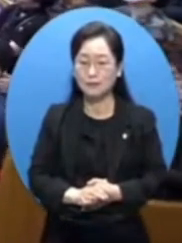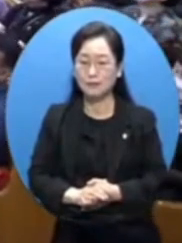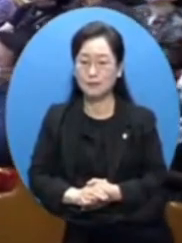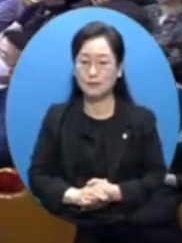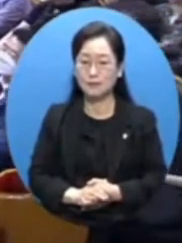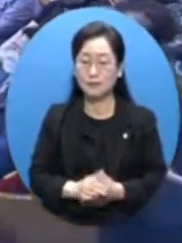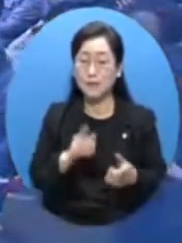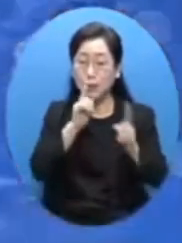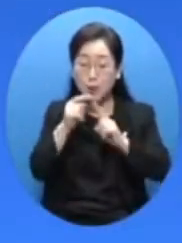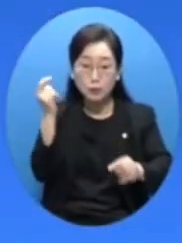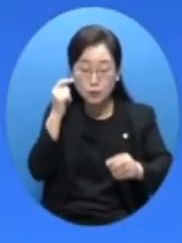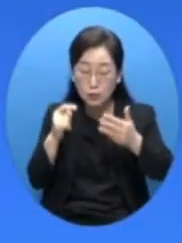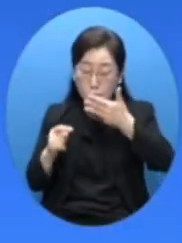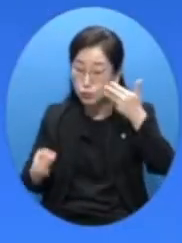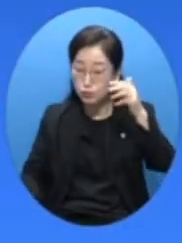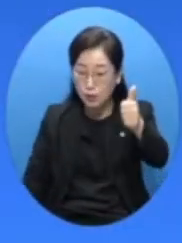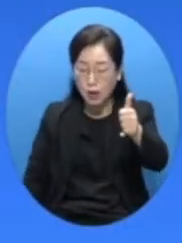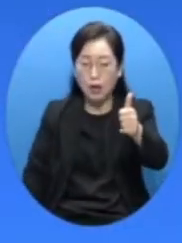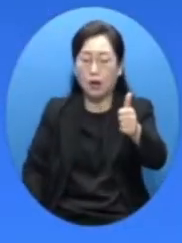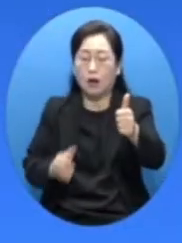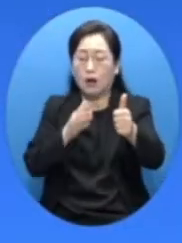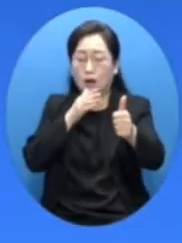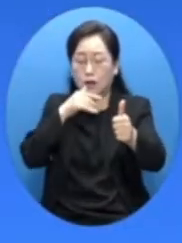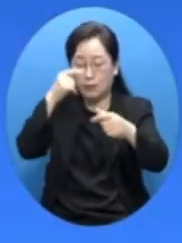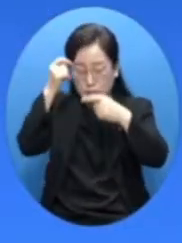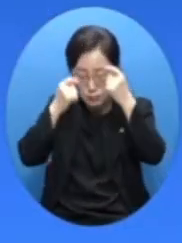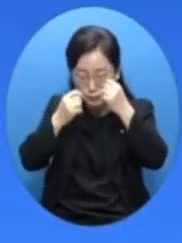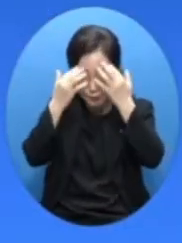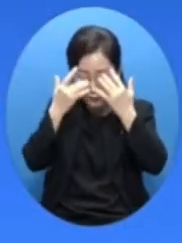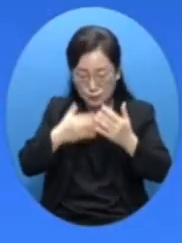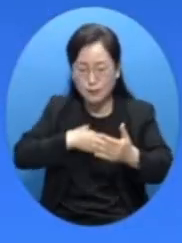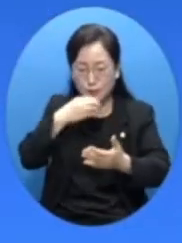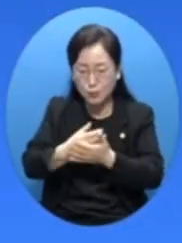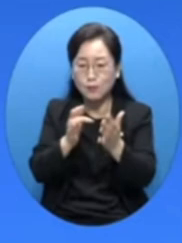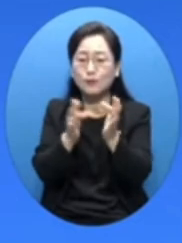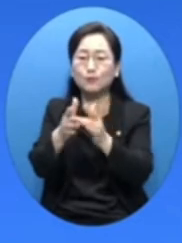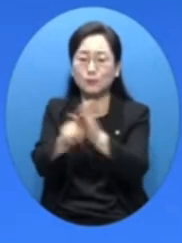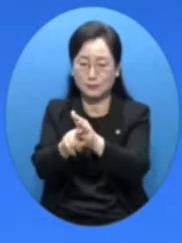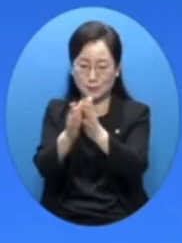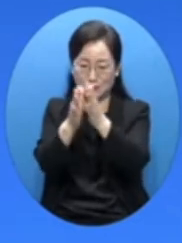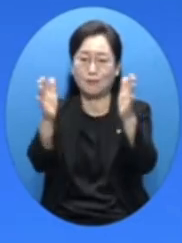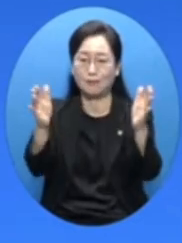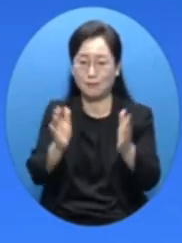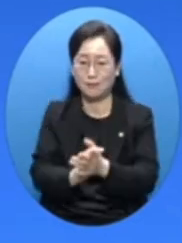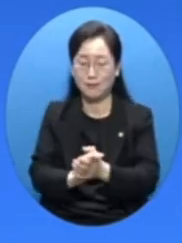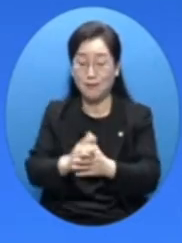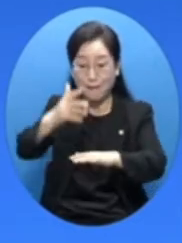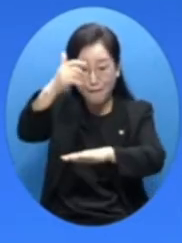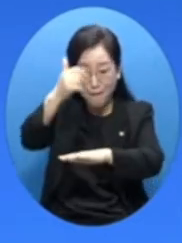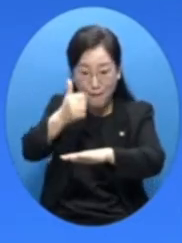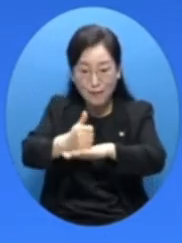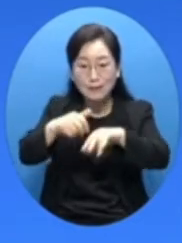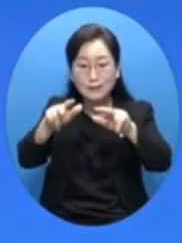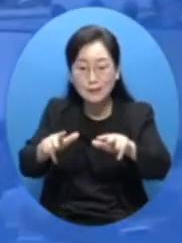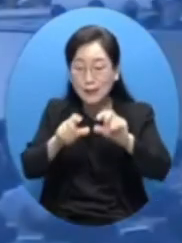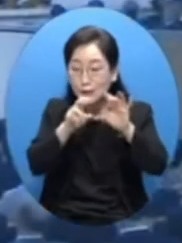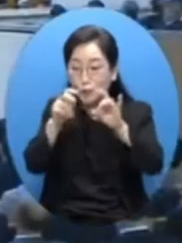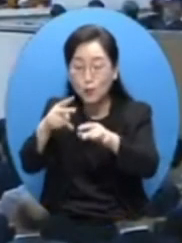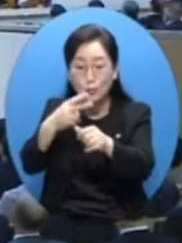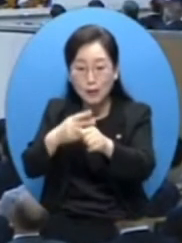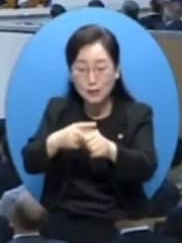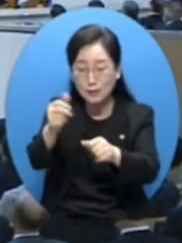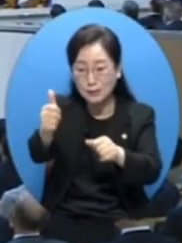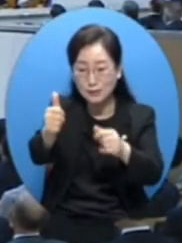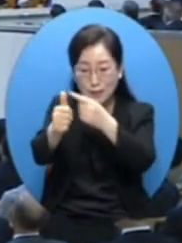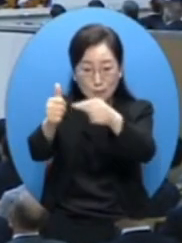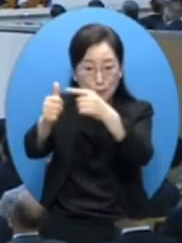이 말을 듣고 취장과 동네 사람들이 눈물을 흘리며 감동을 받고 예수님을 영접했습니다. 그 결과 선교사들을 창으로 찔러 죽게 한